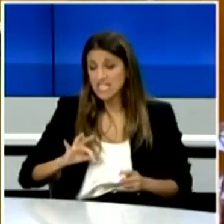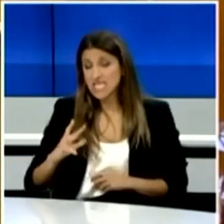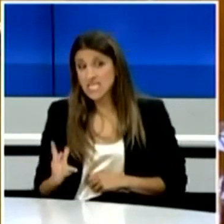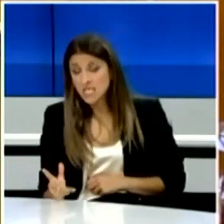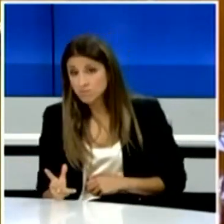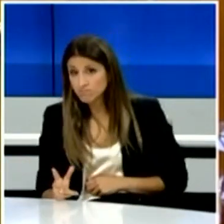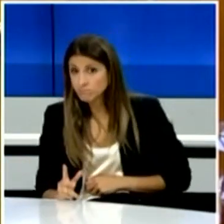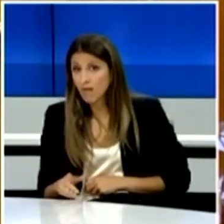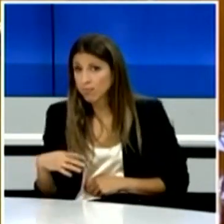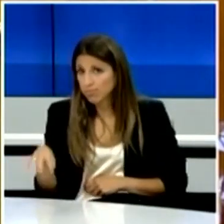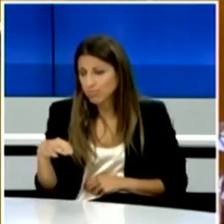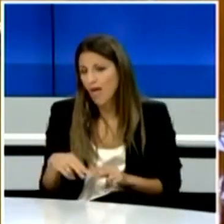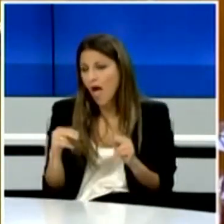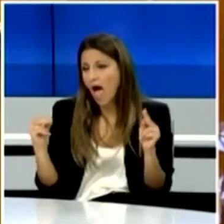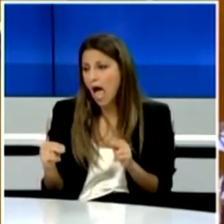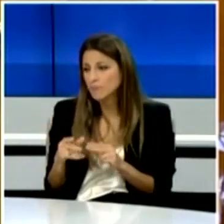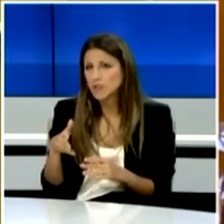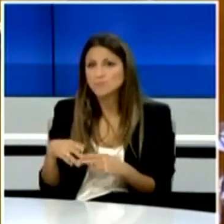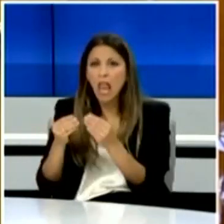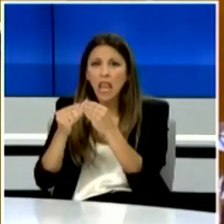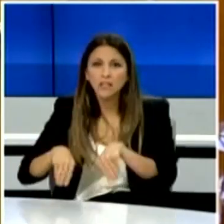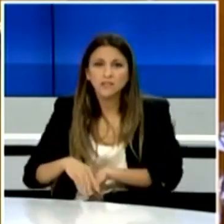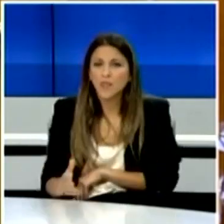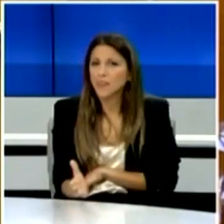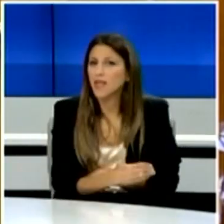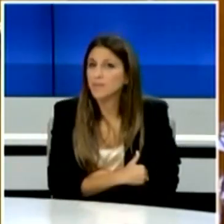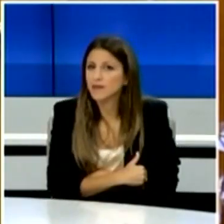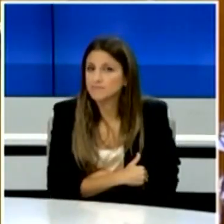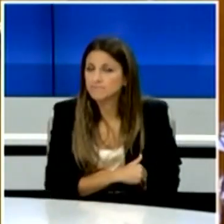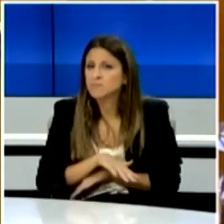τη δύναμη και το σθένος να τα αντιμετωπίσετε, να τα σταματήσετε.